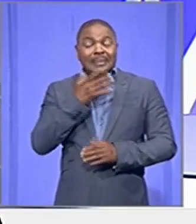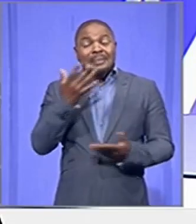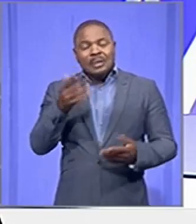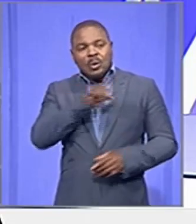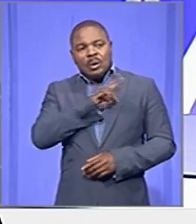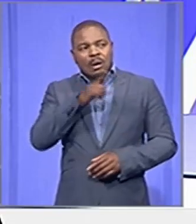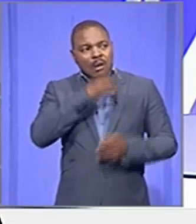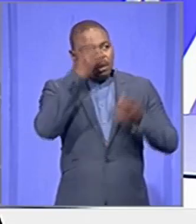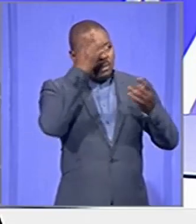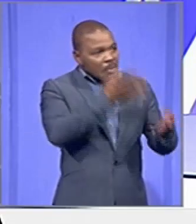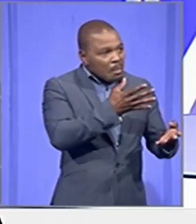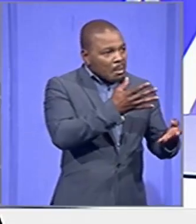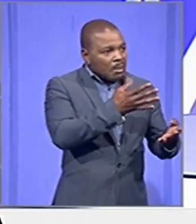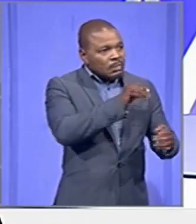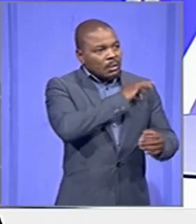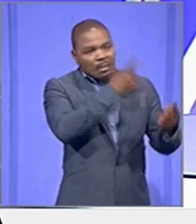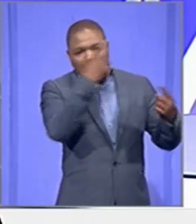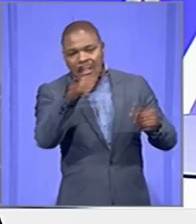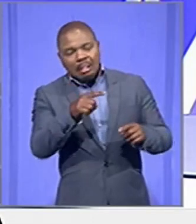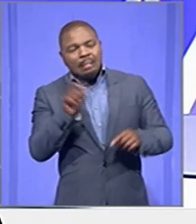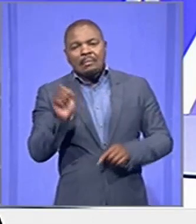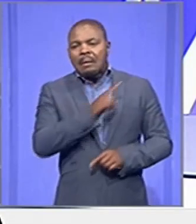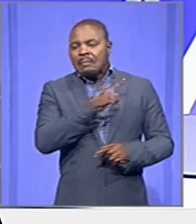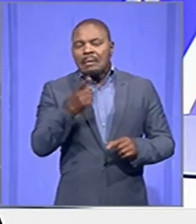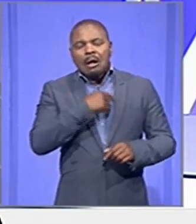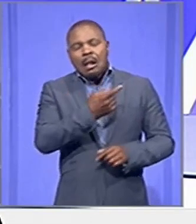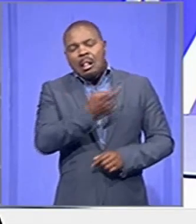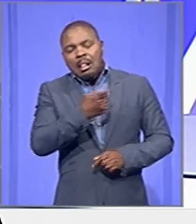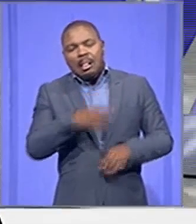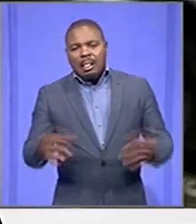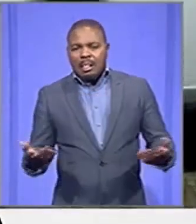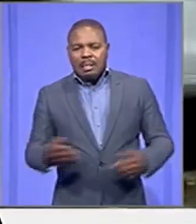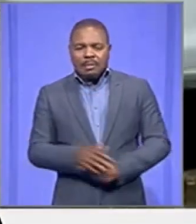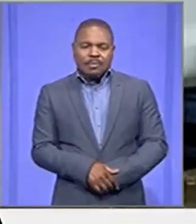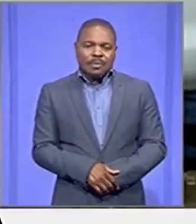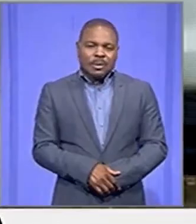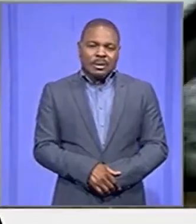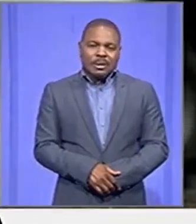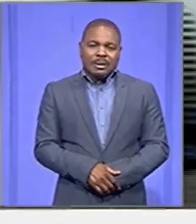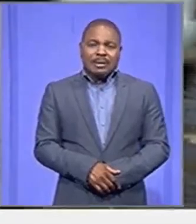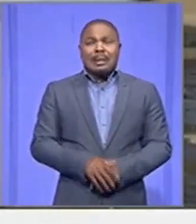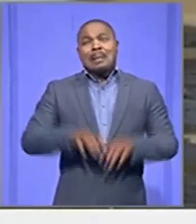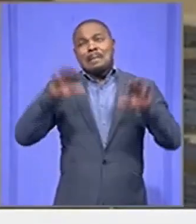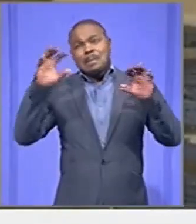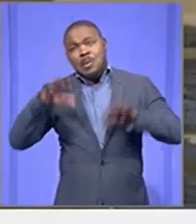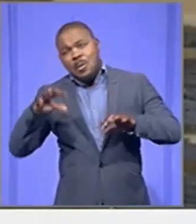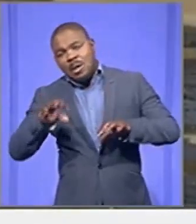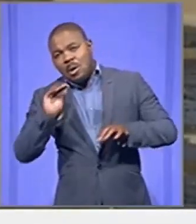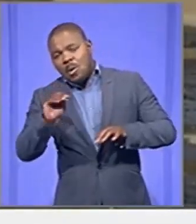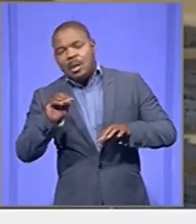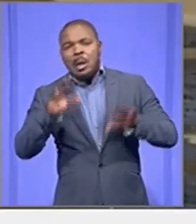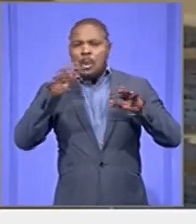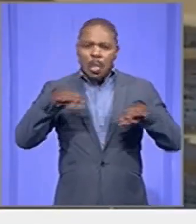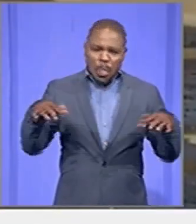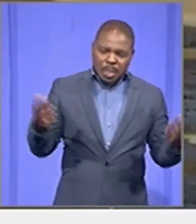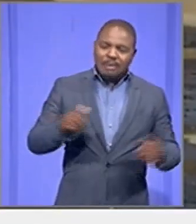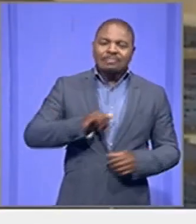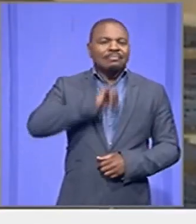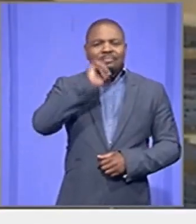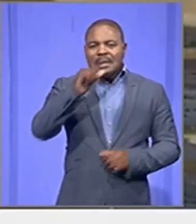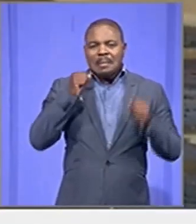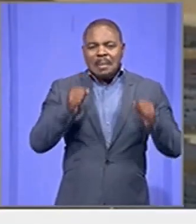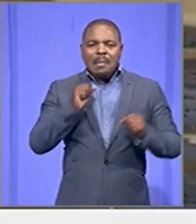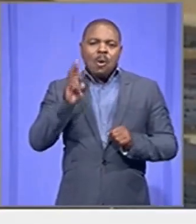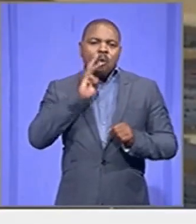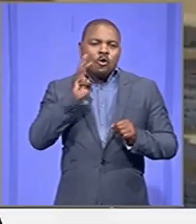tlaleha mathata basebeletsi ba nka nako ho fihla. Lehodimo le duma kapa le sele fela ho dula ho phalla melatswana